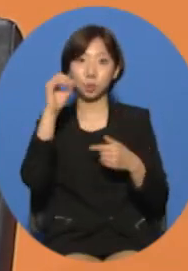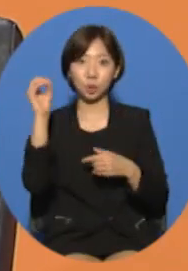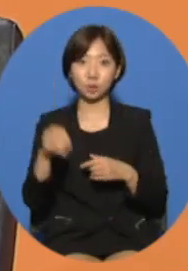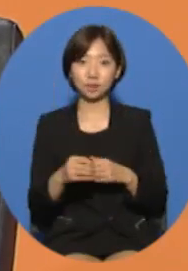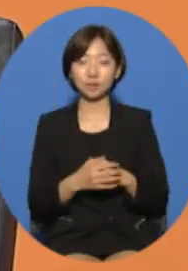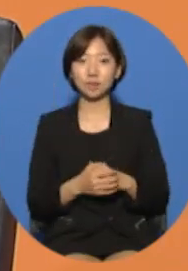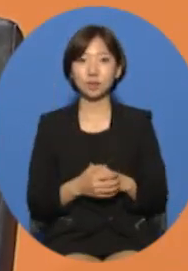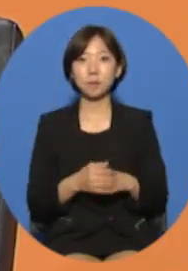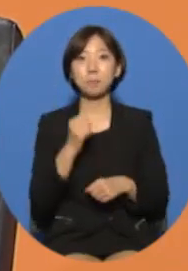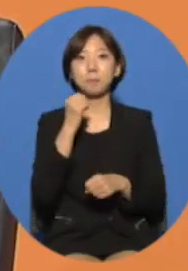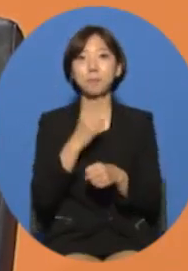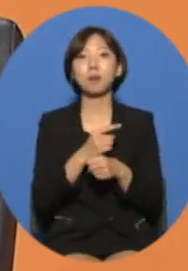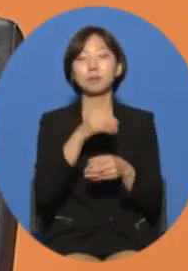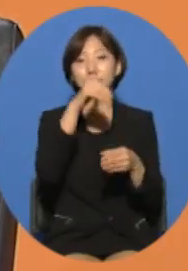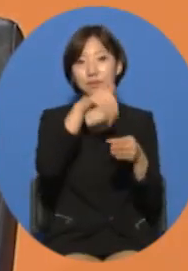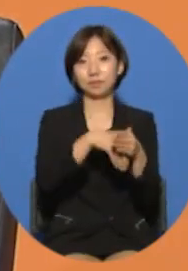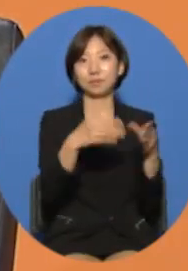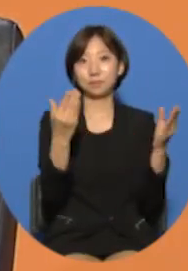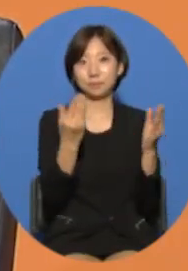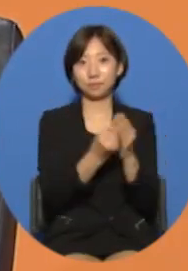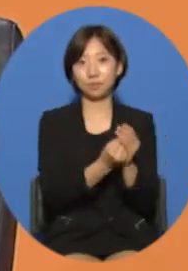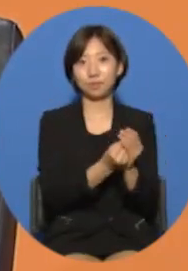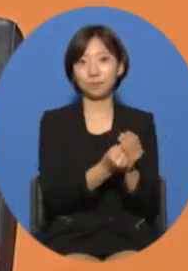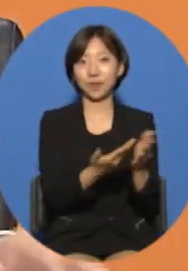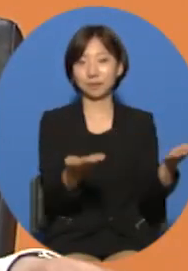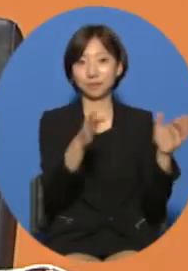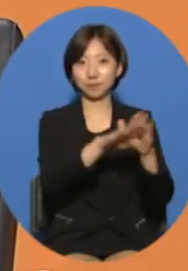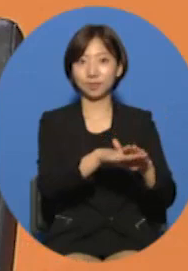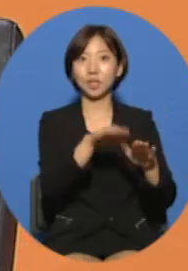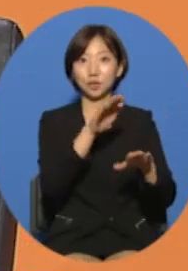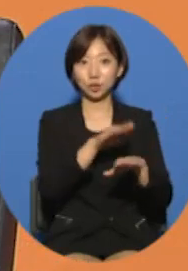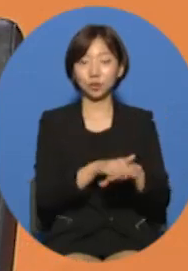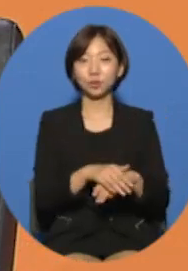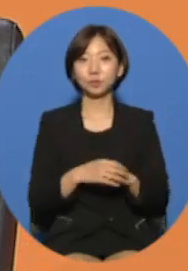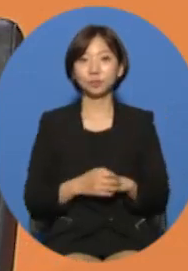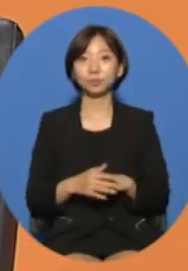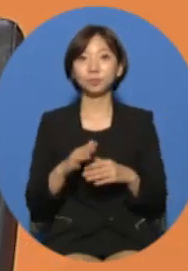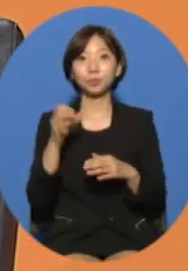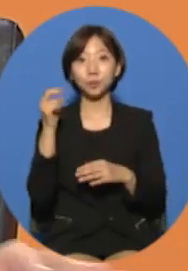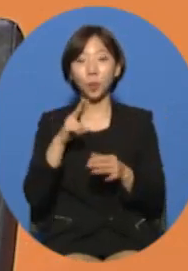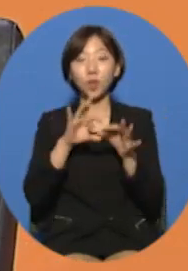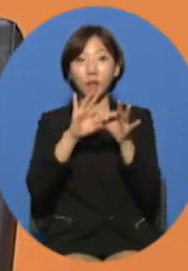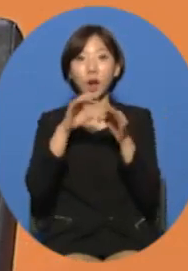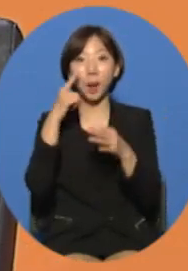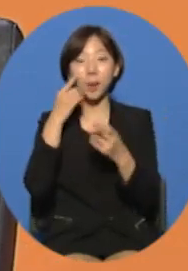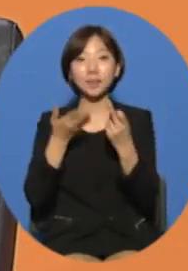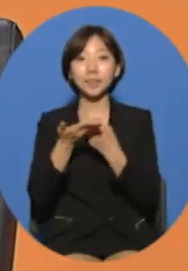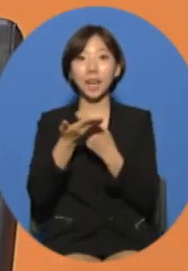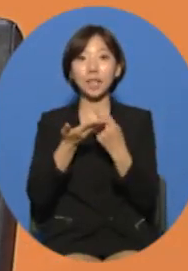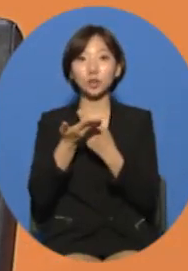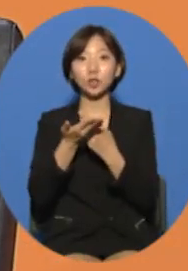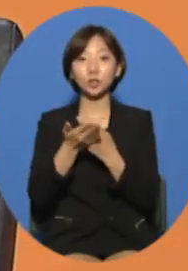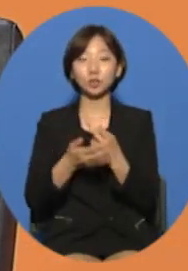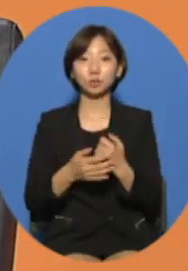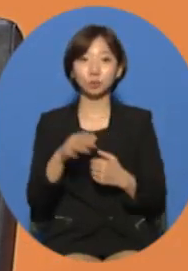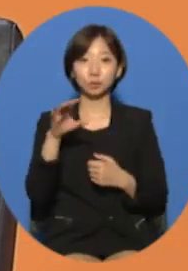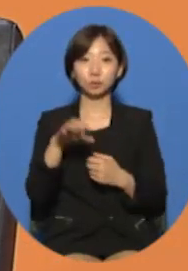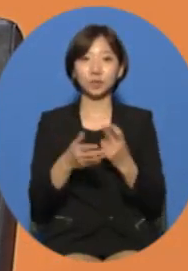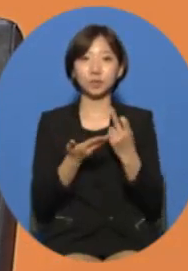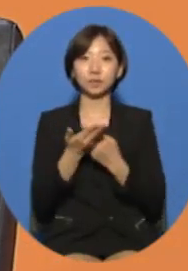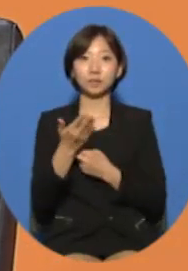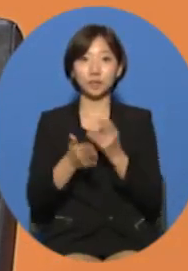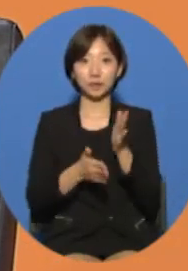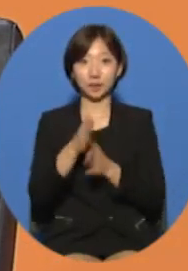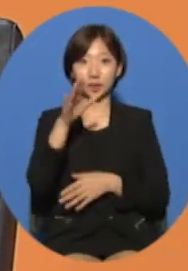현재 투표함에 봉인이 되어 있는 상태지요. 네, 자 현장 또 연결해 보도록 하겠습니다. 이번엔 제주입니다. 제주 제주시 연동체